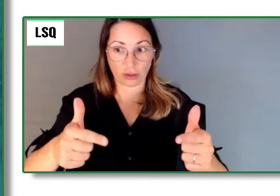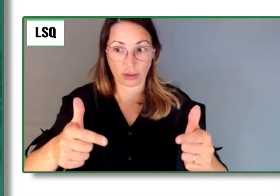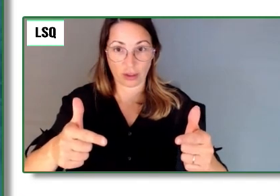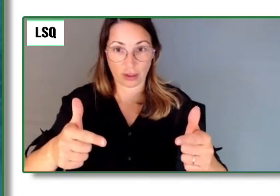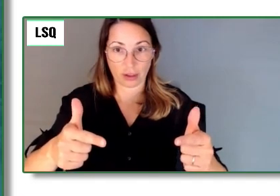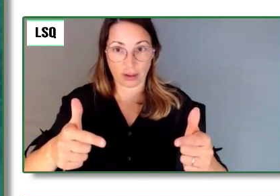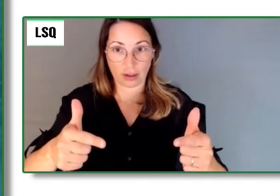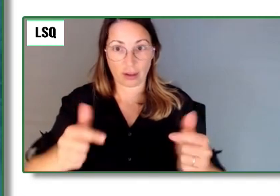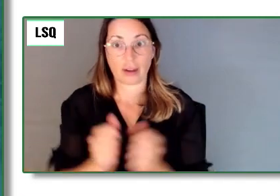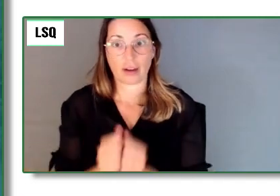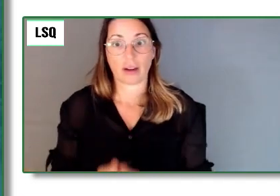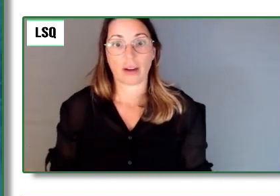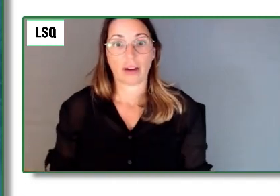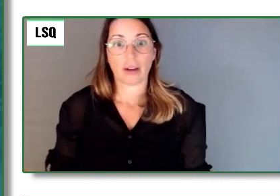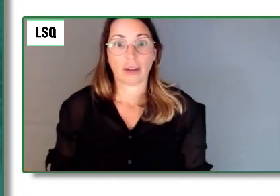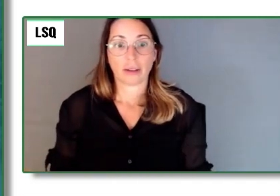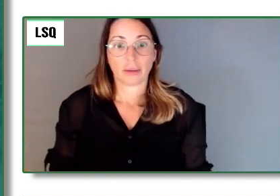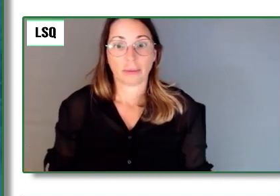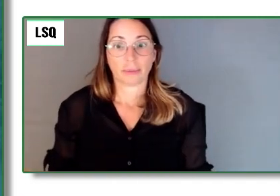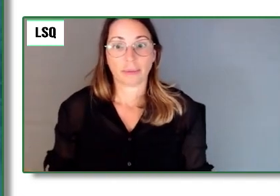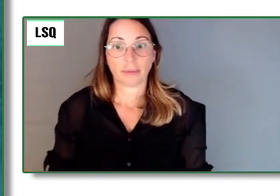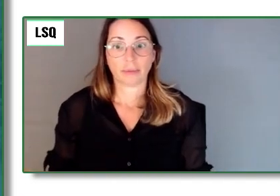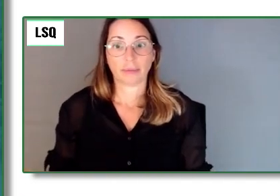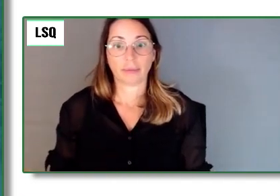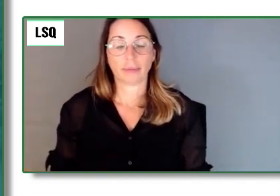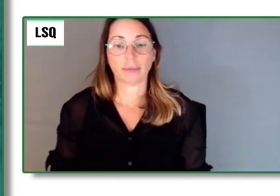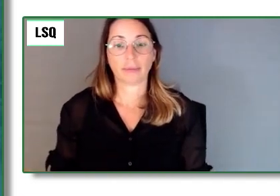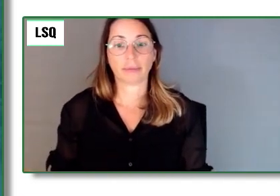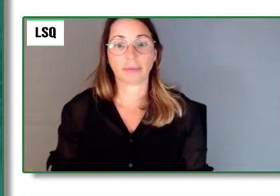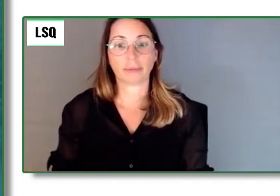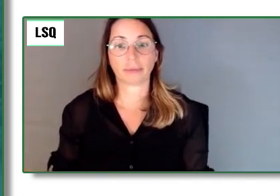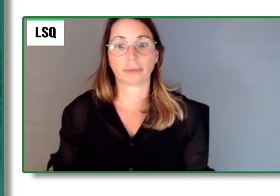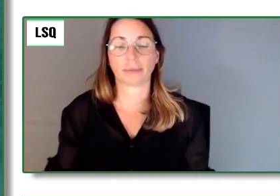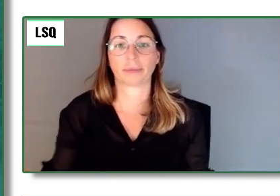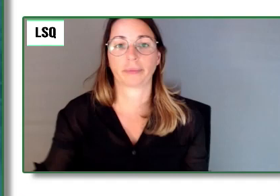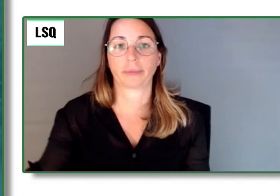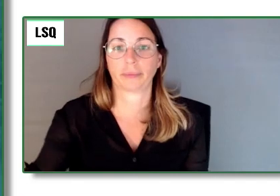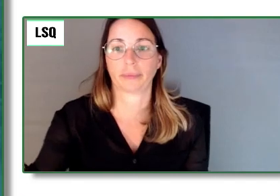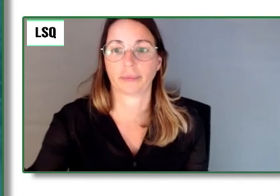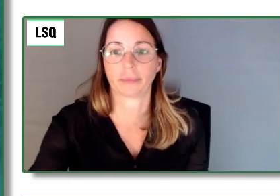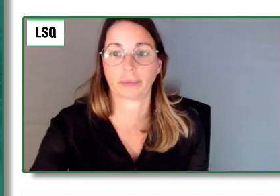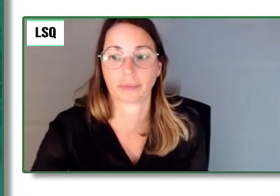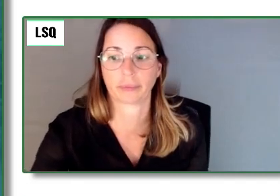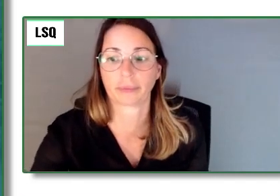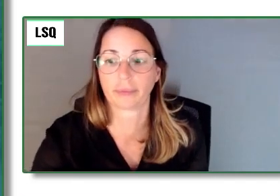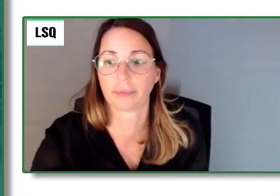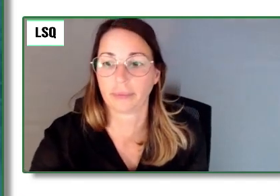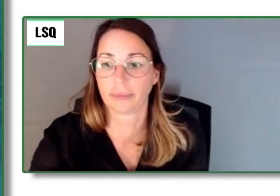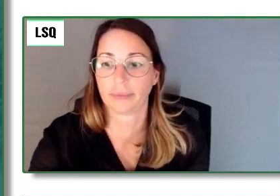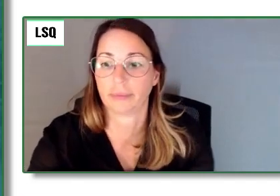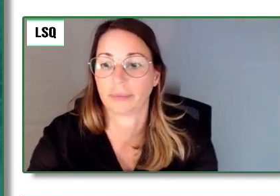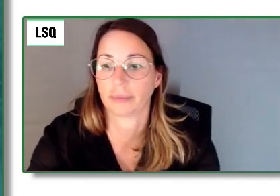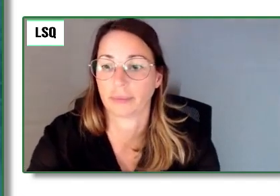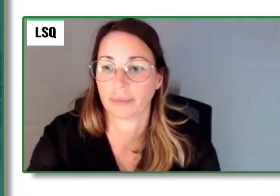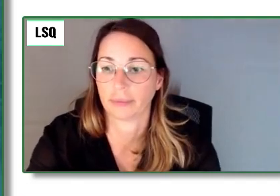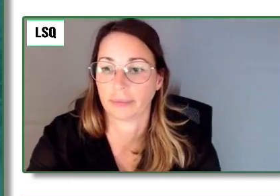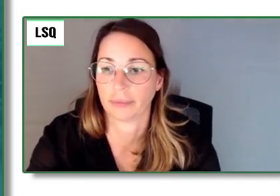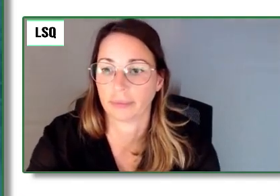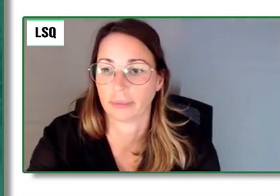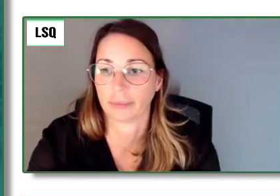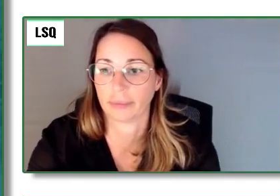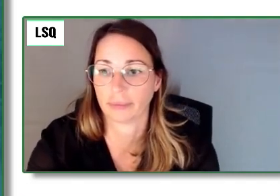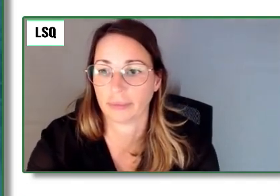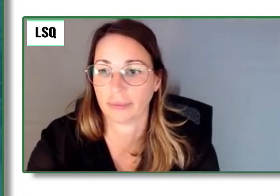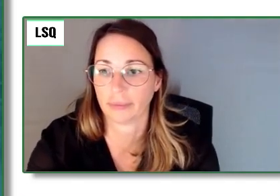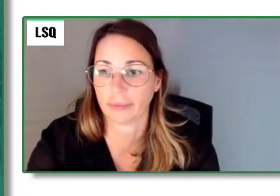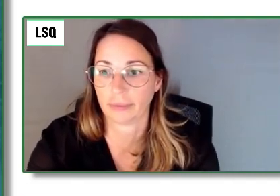si vous êtes à 10 mètres à gauche du point de repère ou à droite, ce qui est souvent le cas, le point de repère vous indique que vous êtes arrivé lorsque vous êtes encore